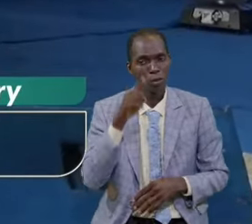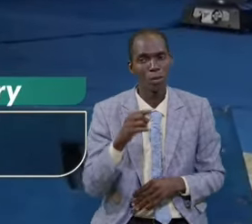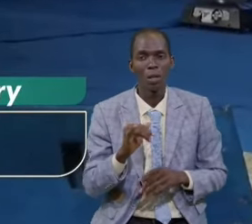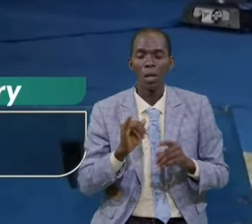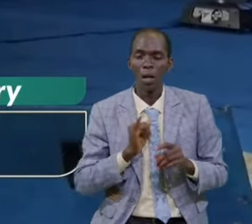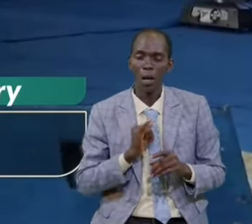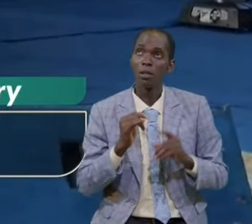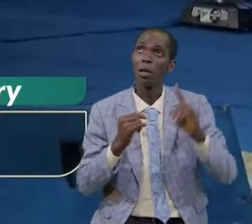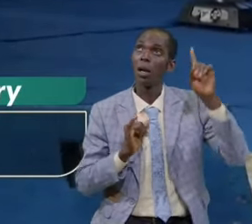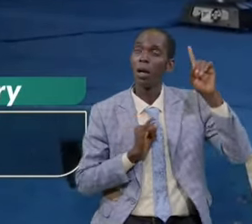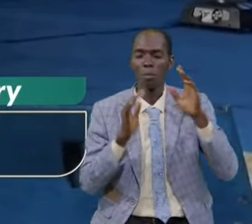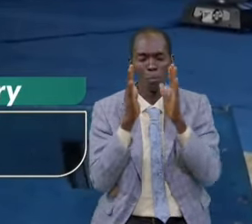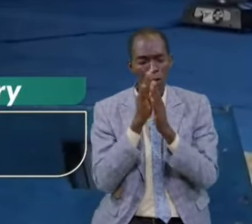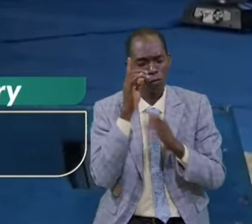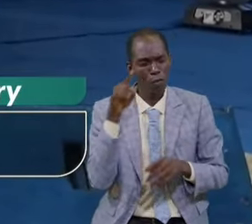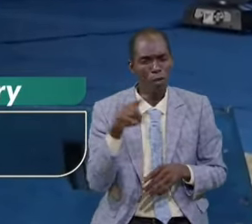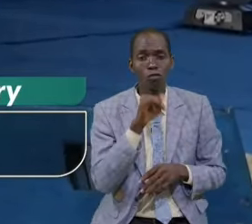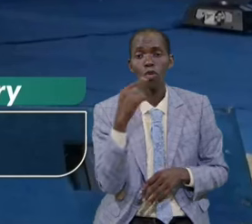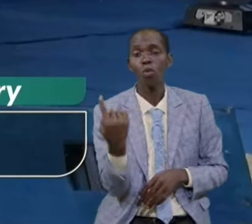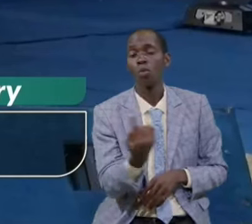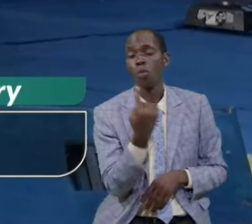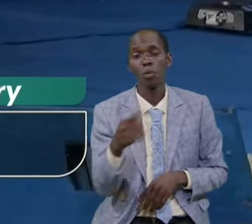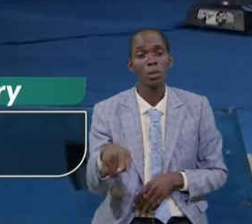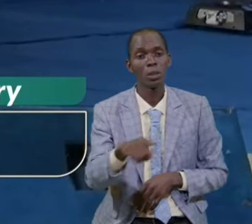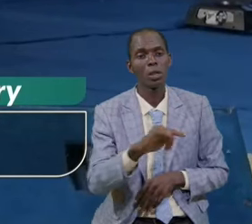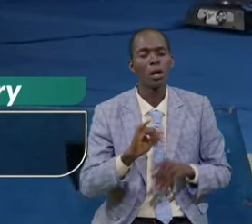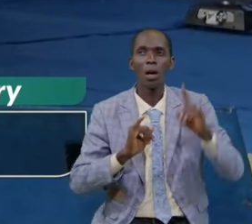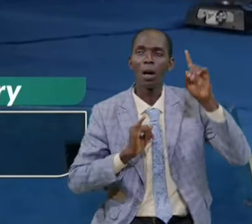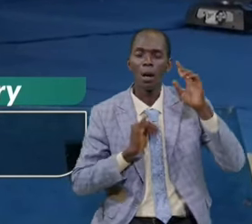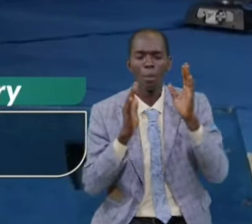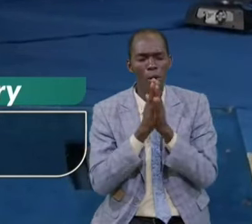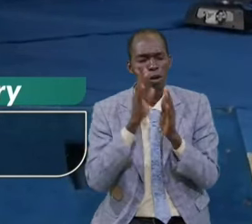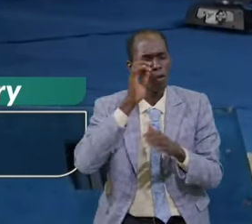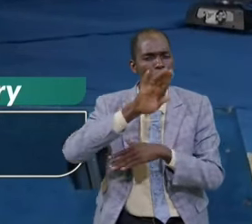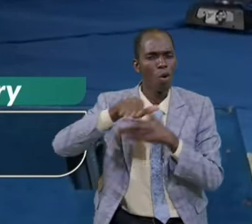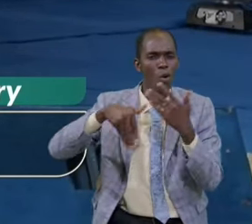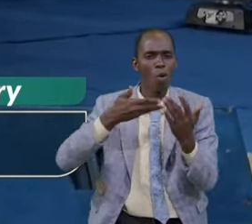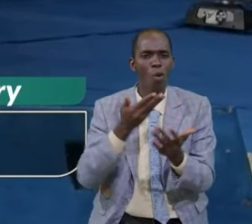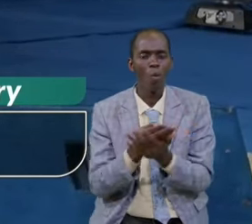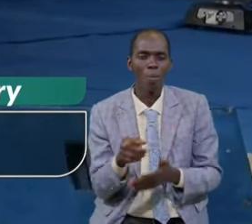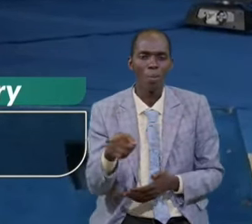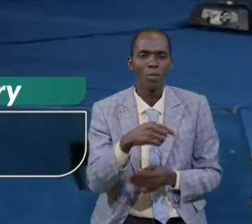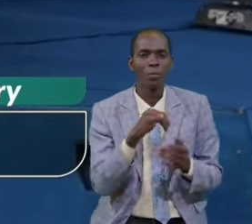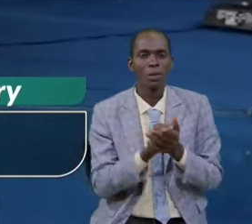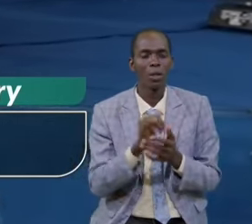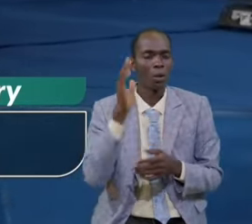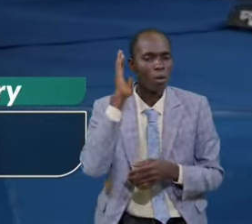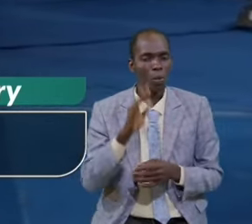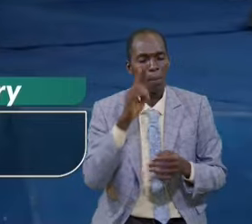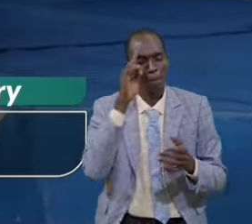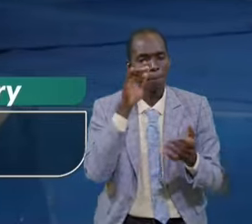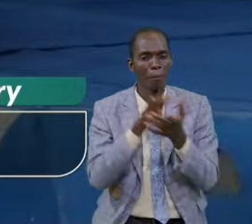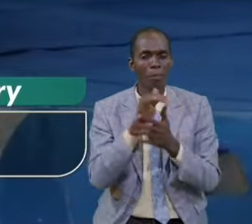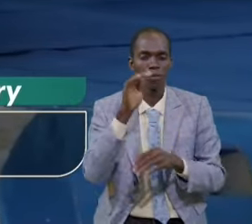prie pour eux, pas pour eux seuls. Je prie pour eux tous, afin qu'ils croient en moi à